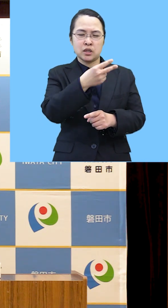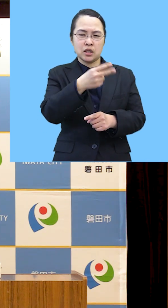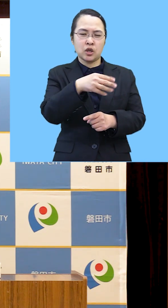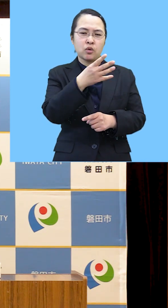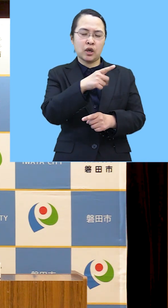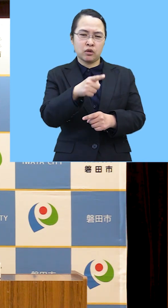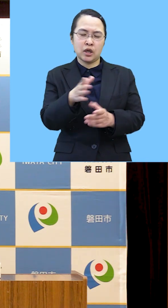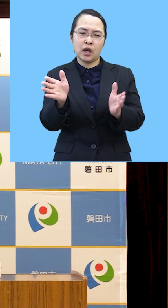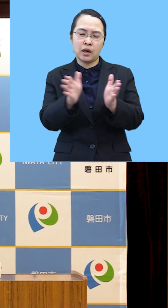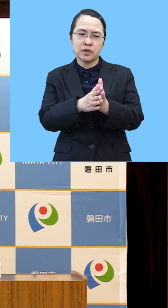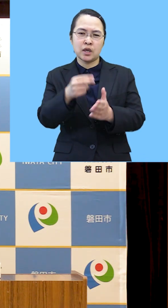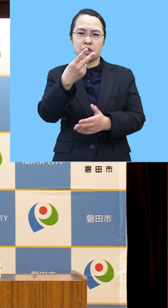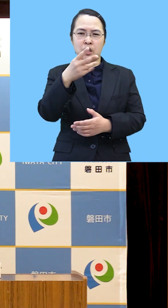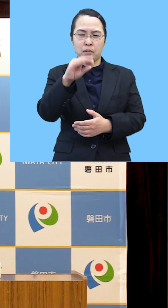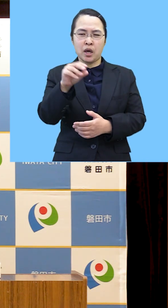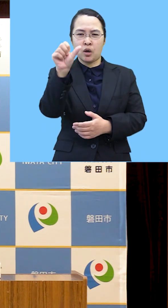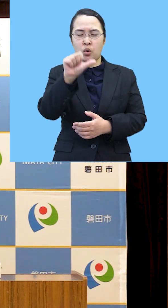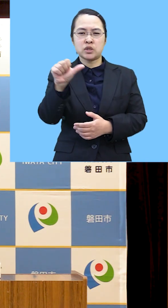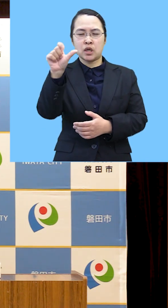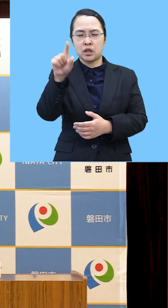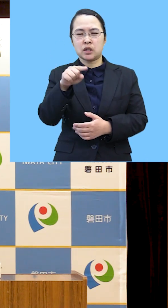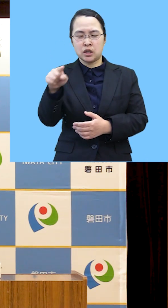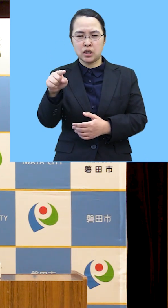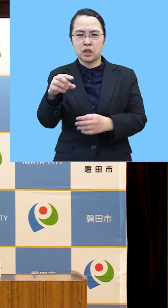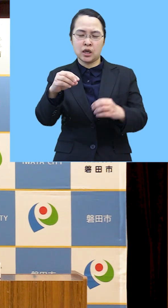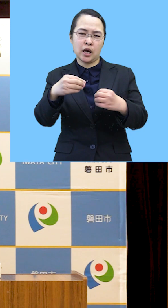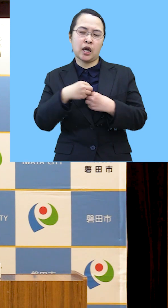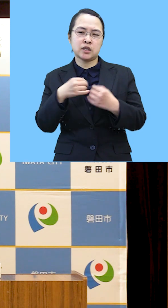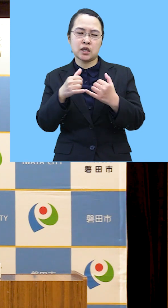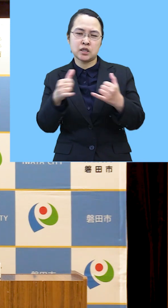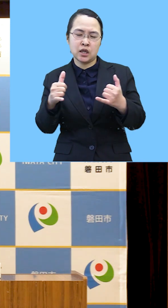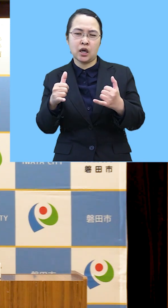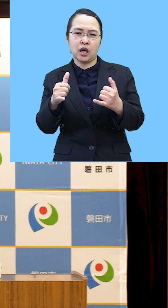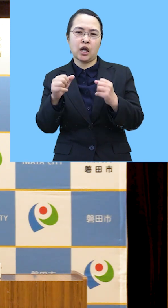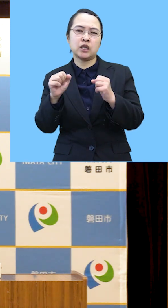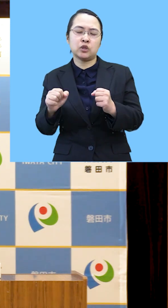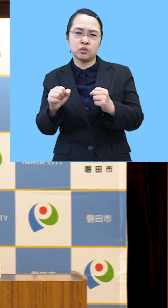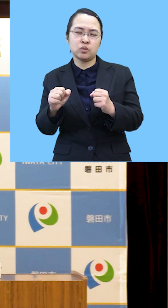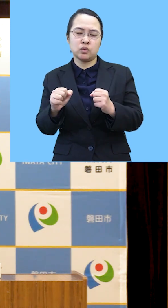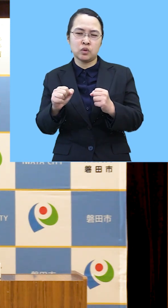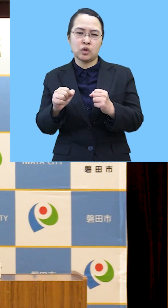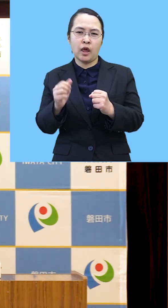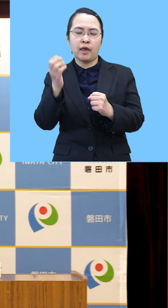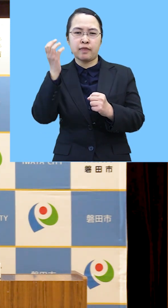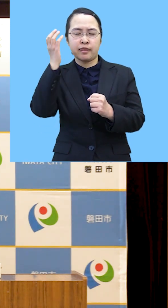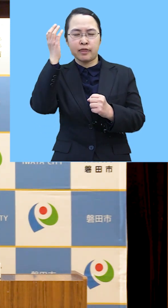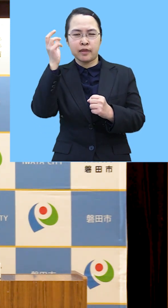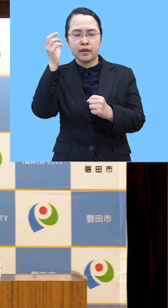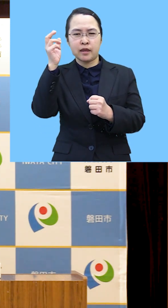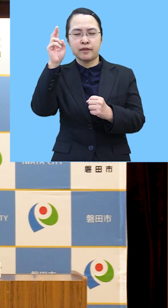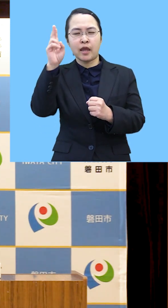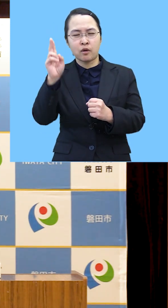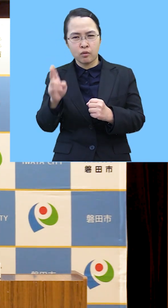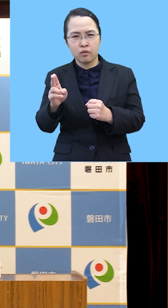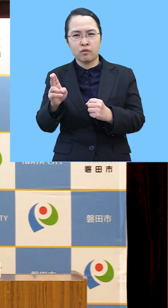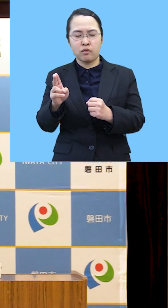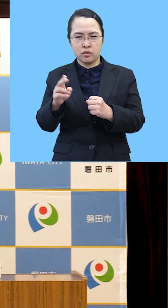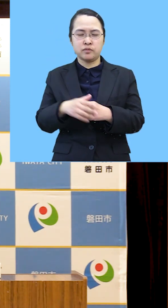なので、2万5000人陽性者数が出る、陽性者数というか、インフルとコロナの並行で、